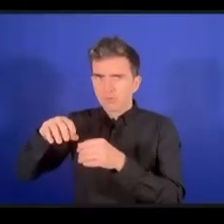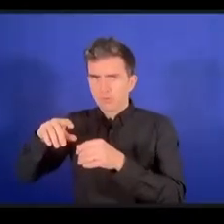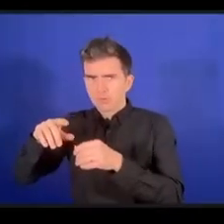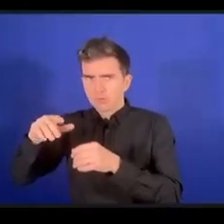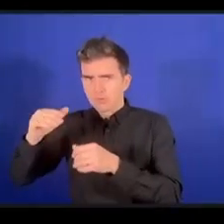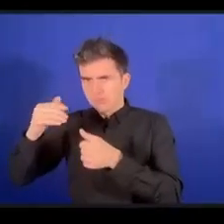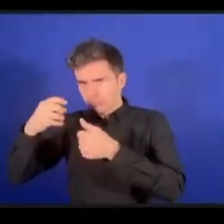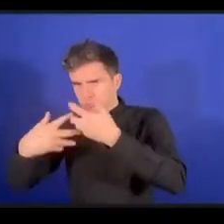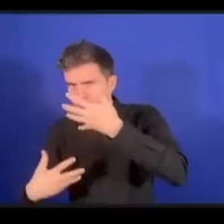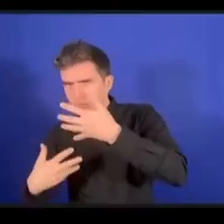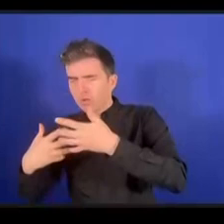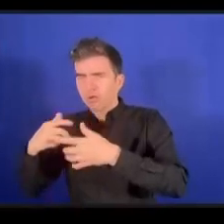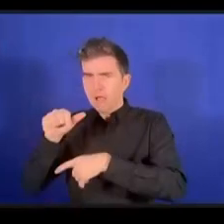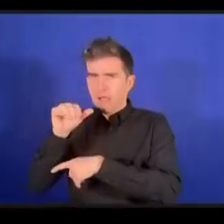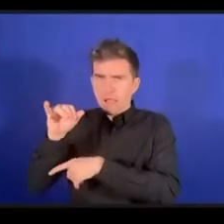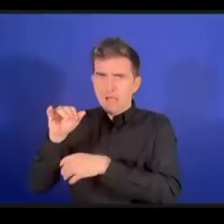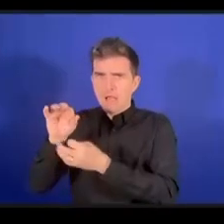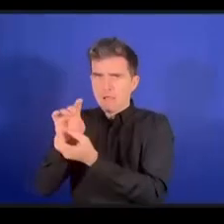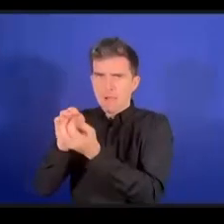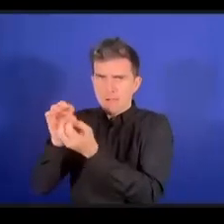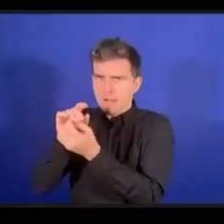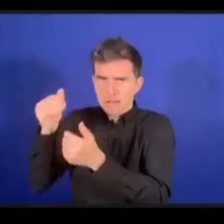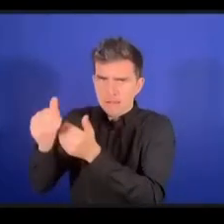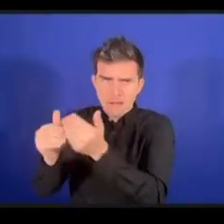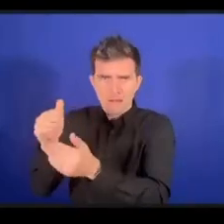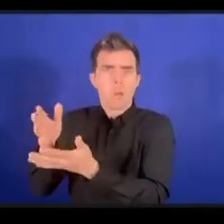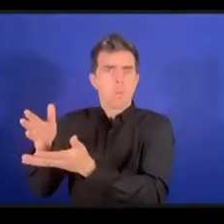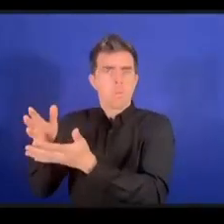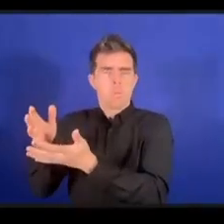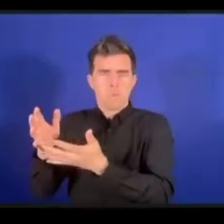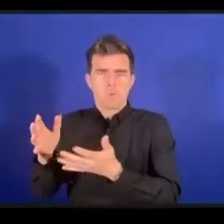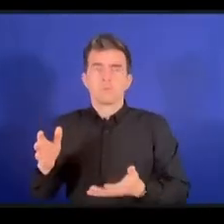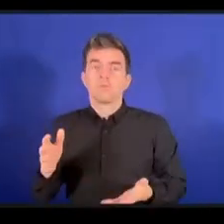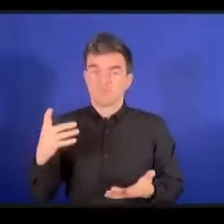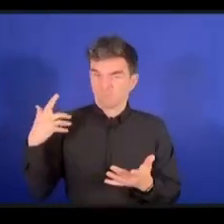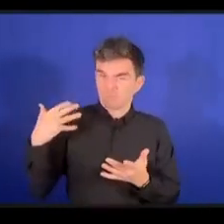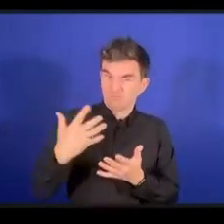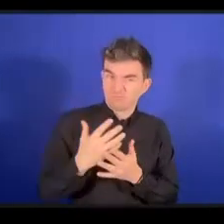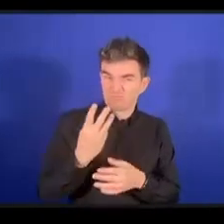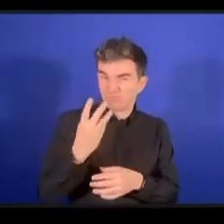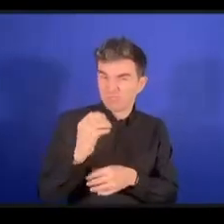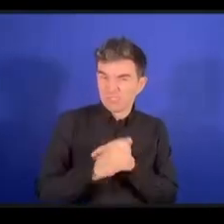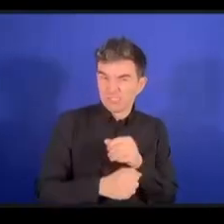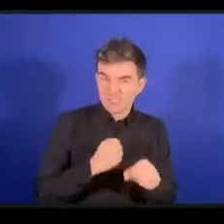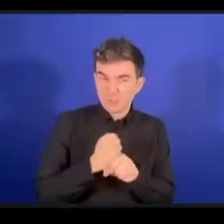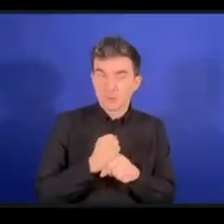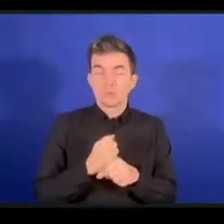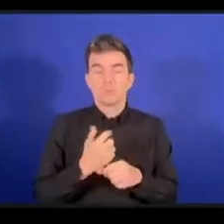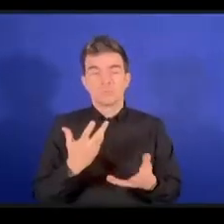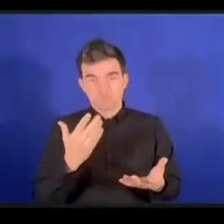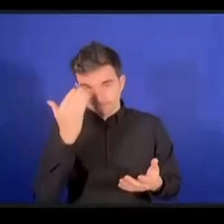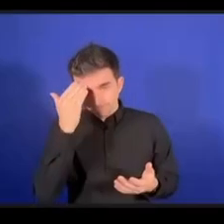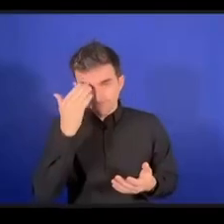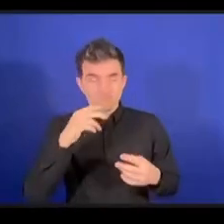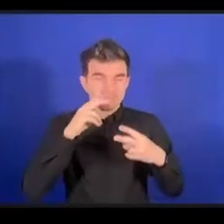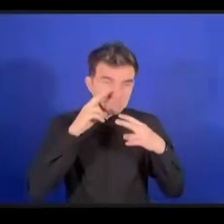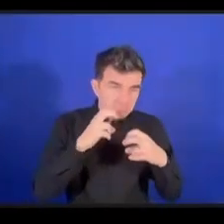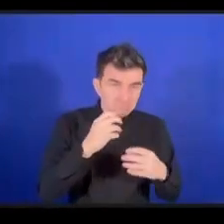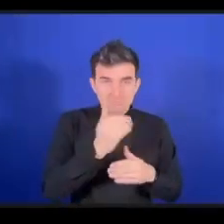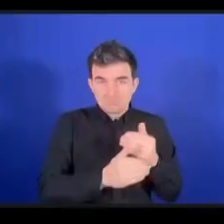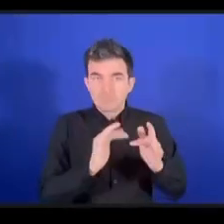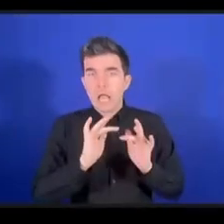们互联网治理网这个研究的历史已经有30年了，可以吸取很多的教